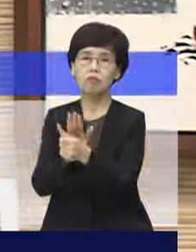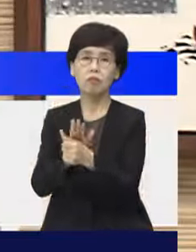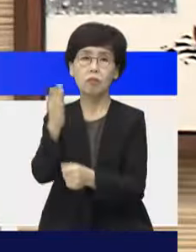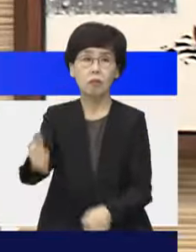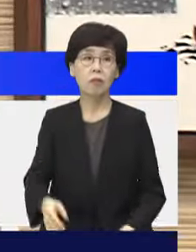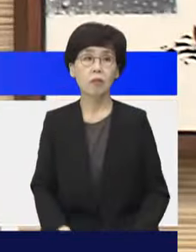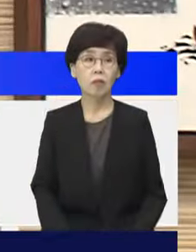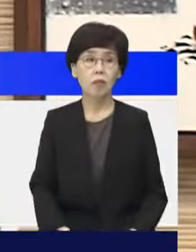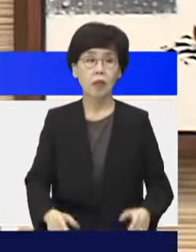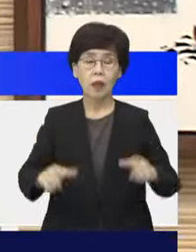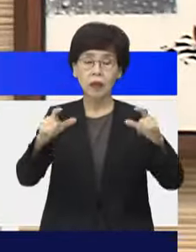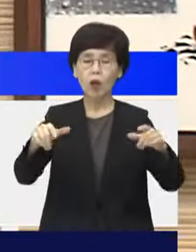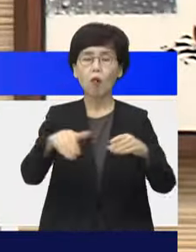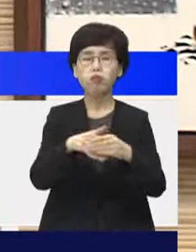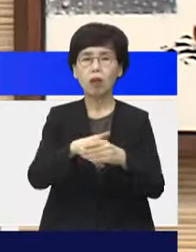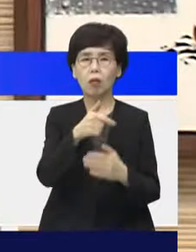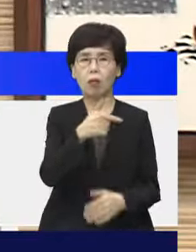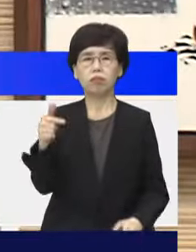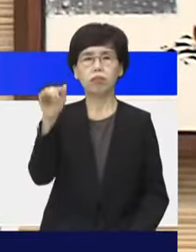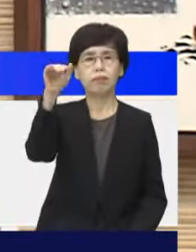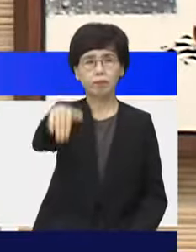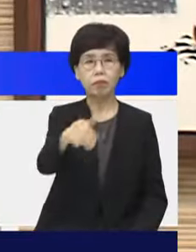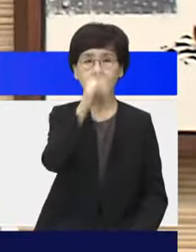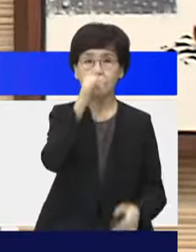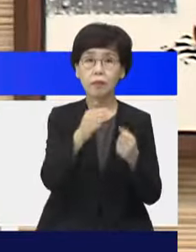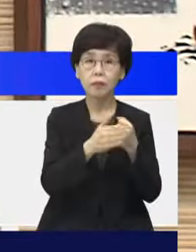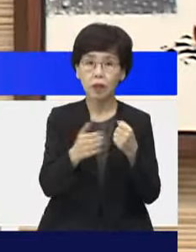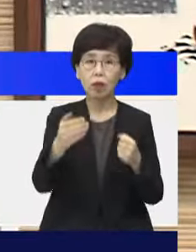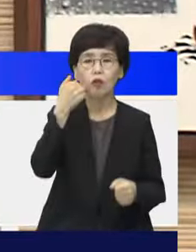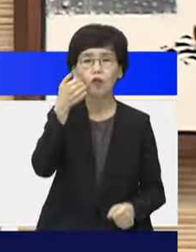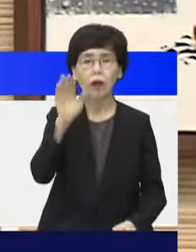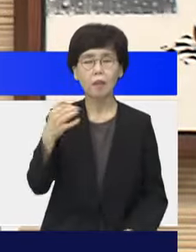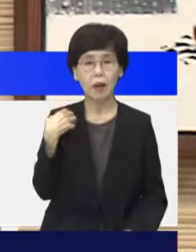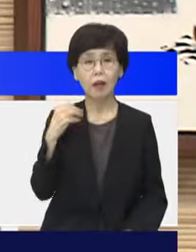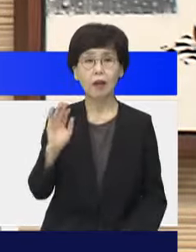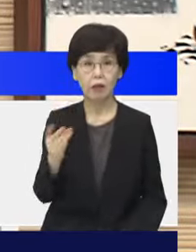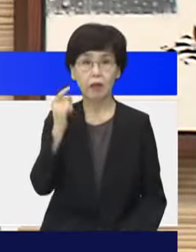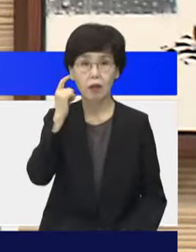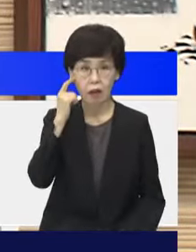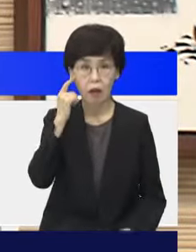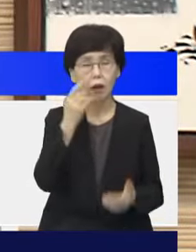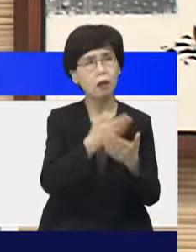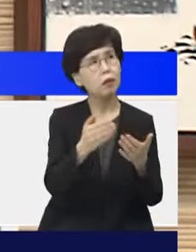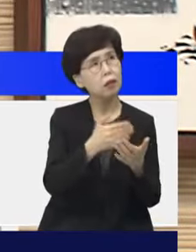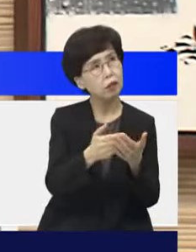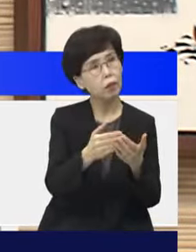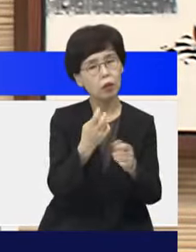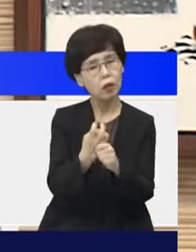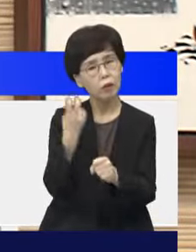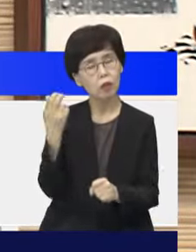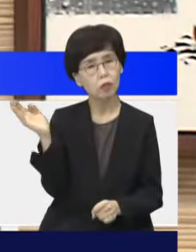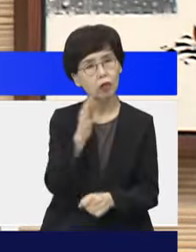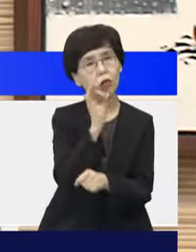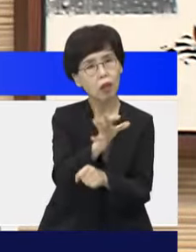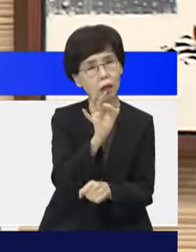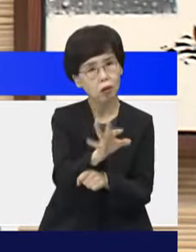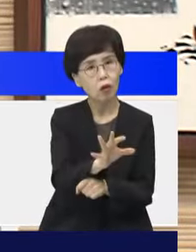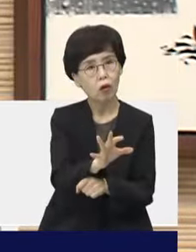지역 문화가 너무 죽고 있어요. 그래서 누군가는 해야 되겠다고 생각했고 그림도 한 20몇 년 전부터 모으고